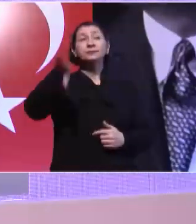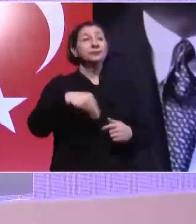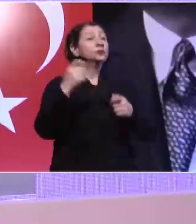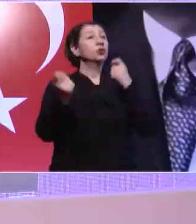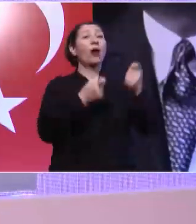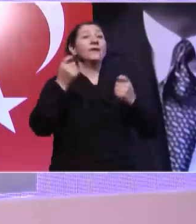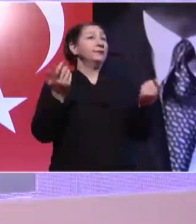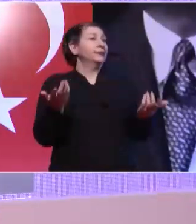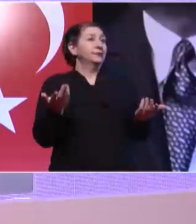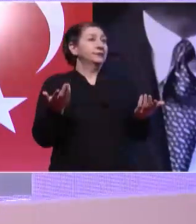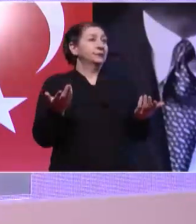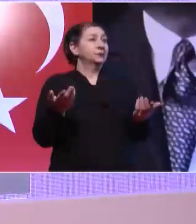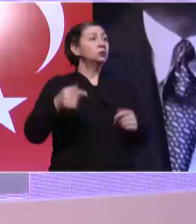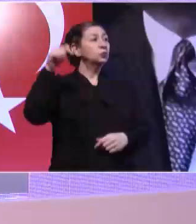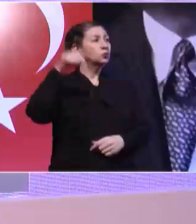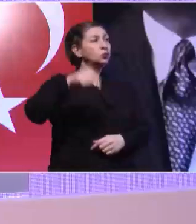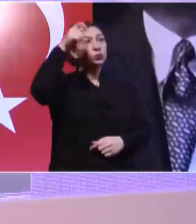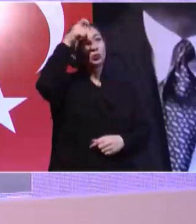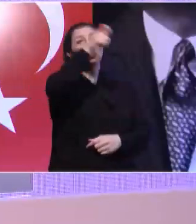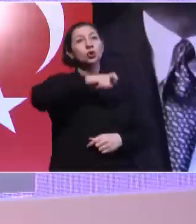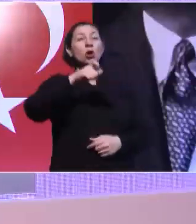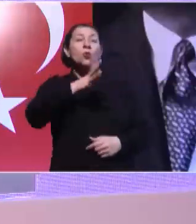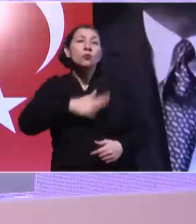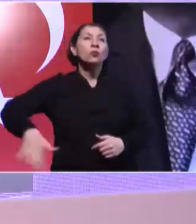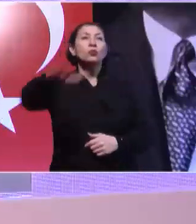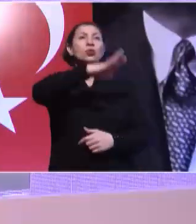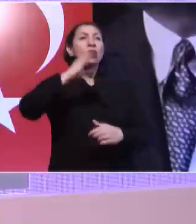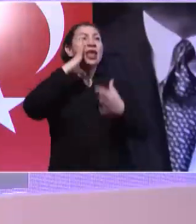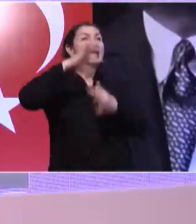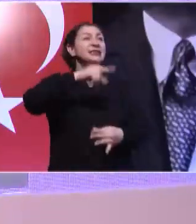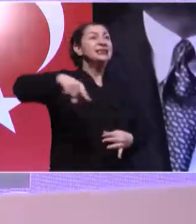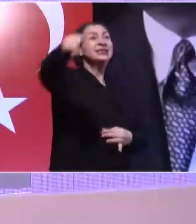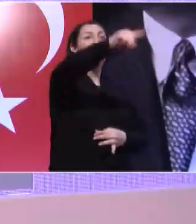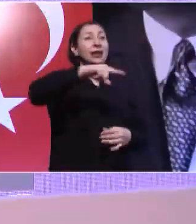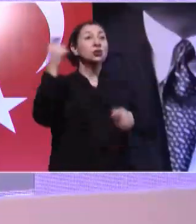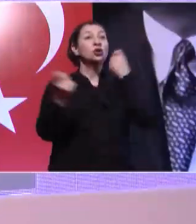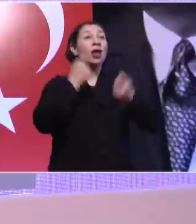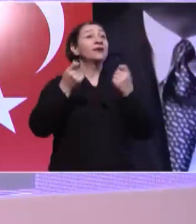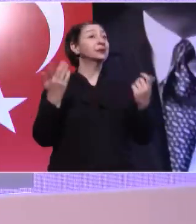görev, bu ülkenin bütün insanlarına düşen görev,